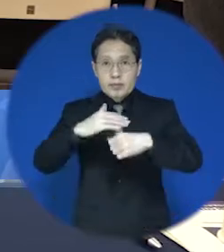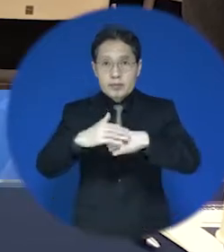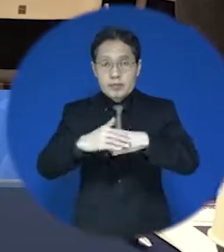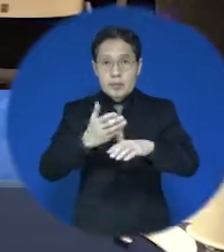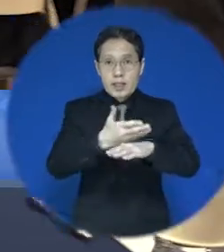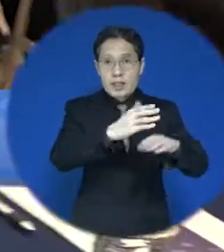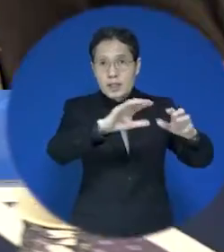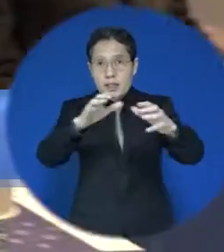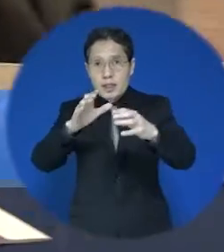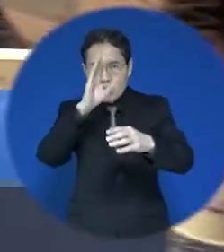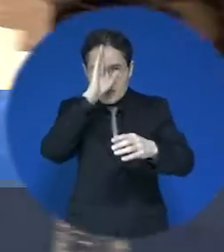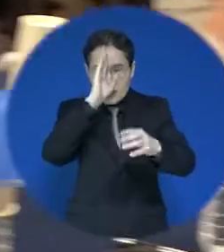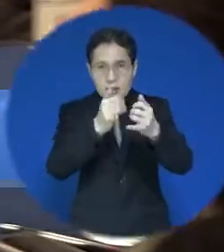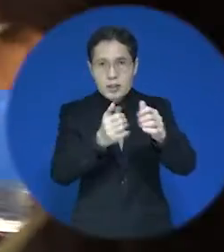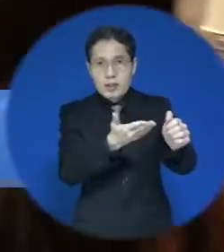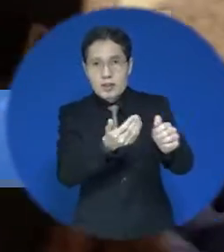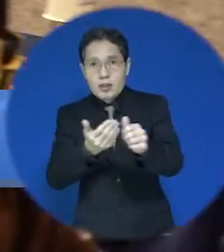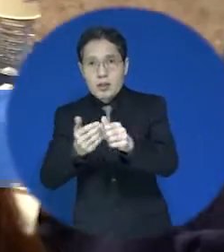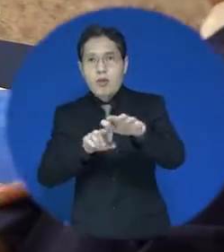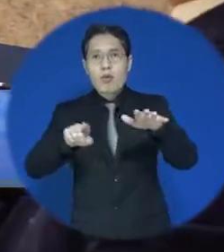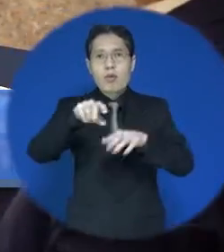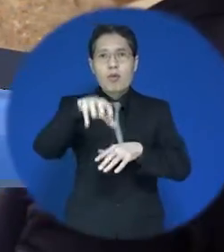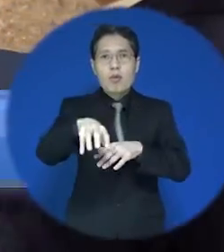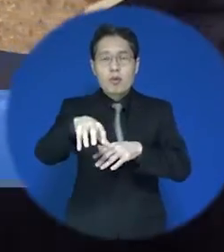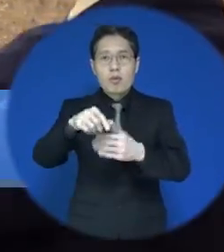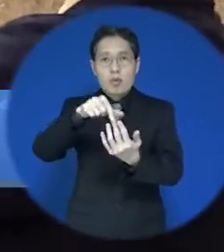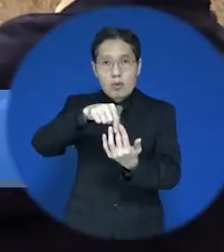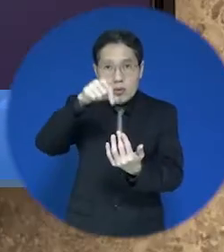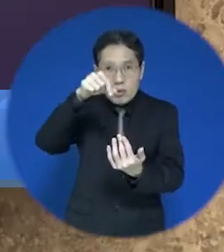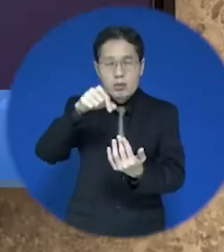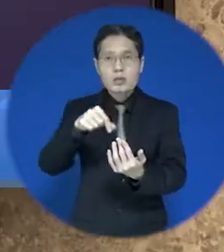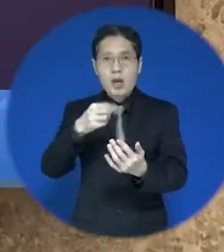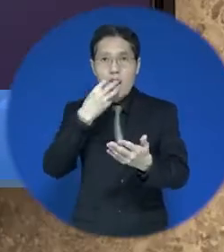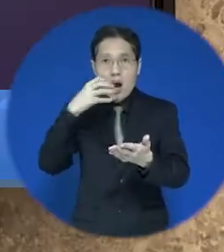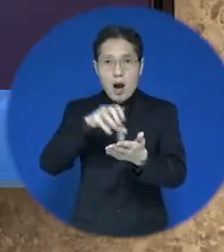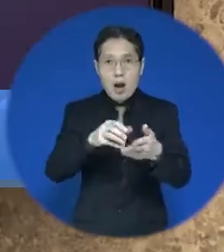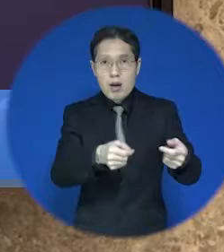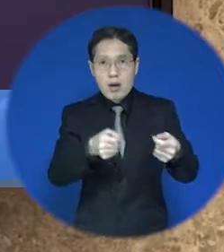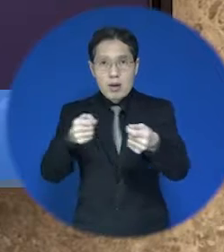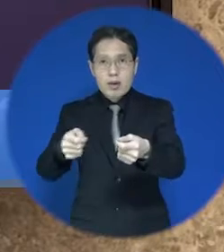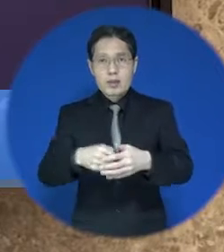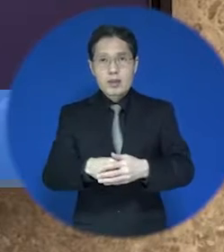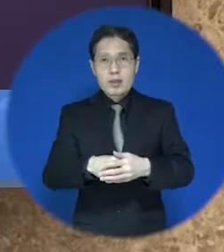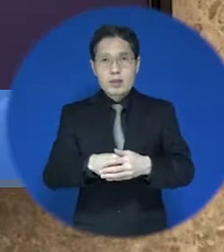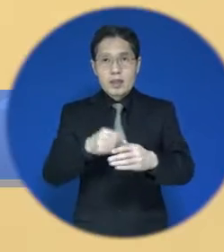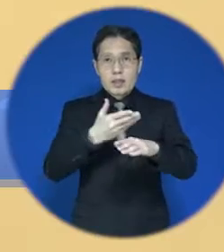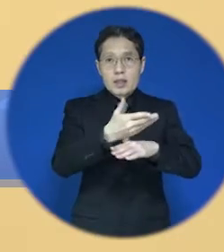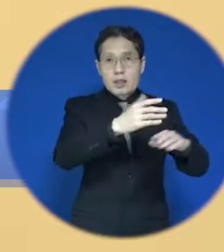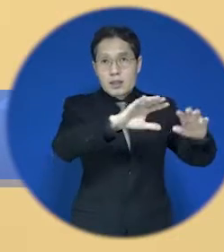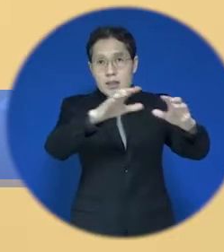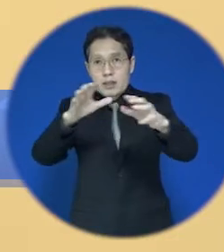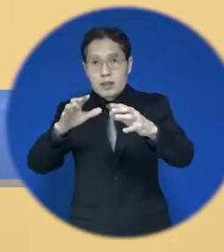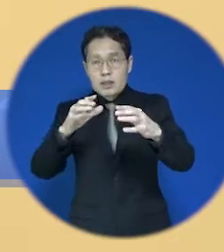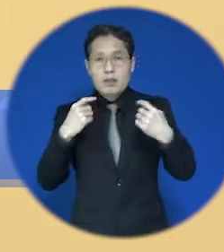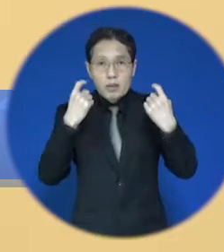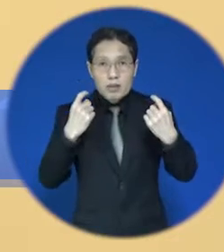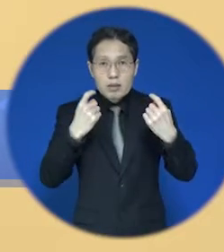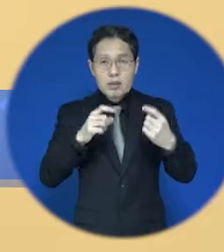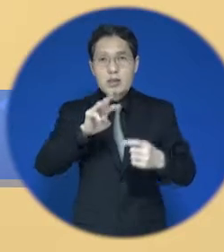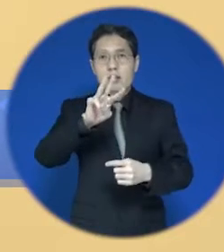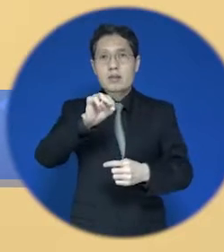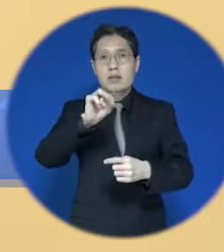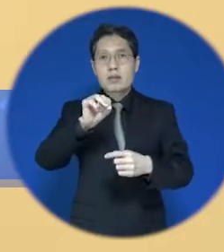대구시가 외국인 환자 유치 우수기관으로 선정된 선도 의료기관 지정서 수여식 을 갖고 해외 의료관광객